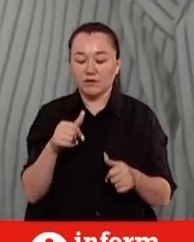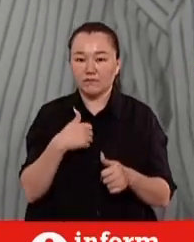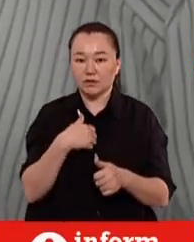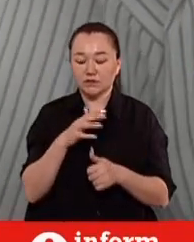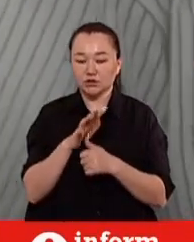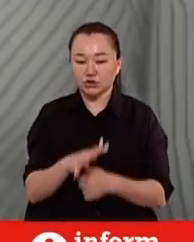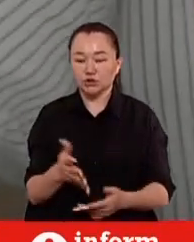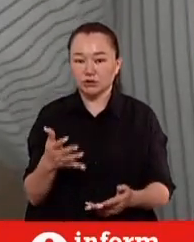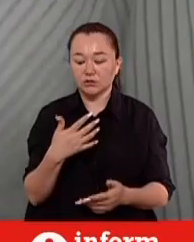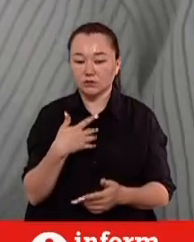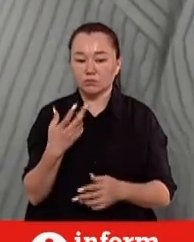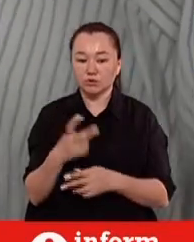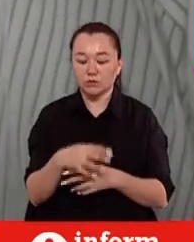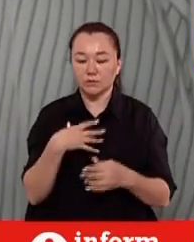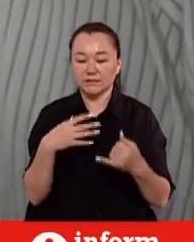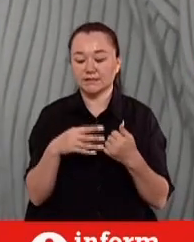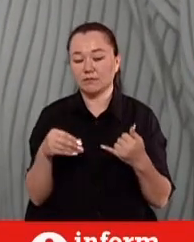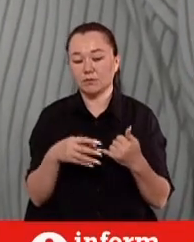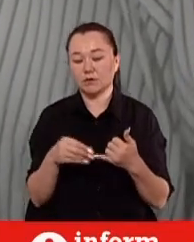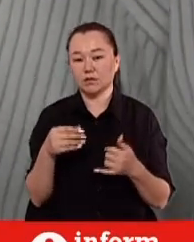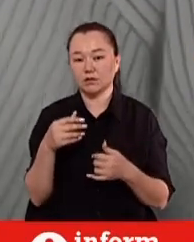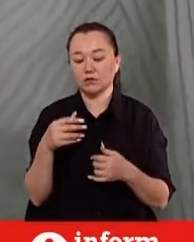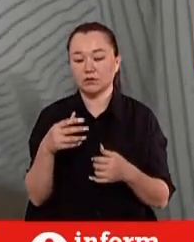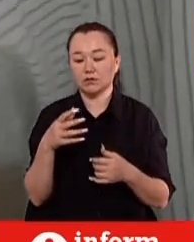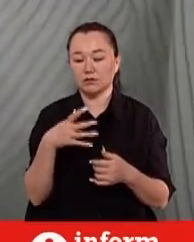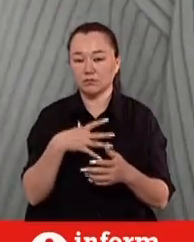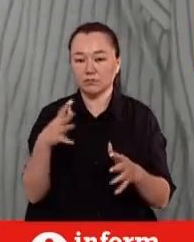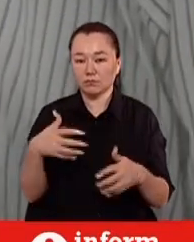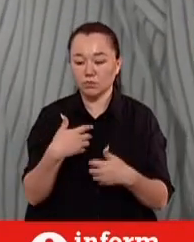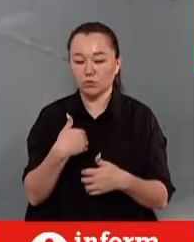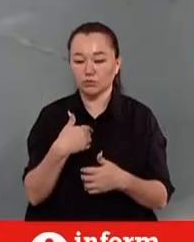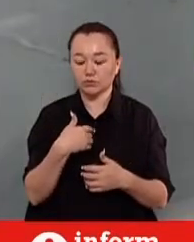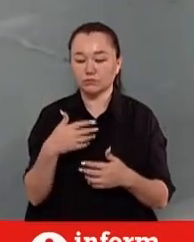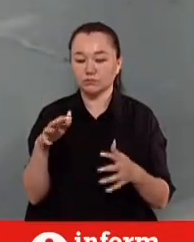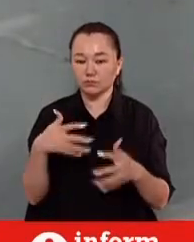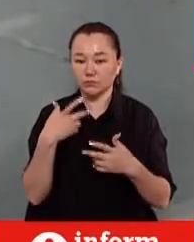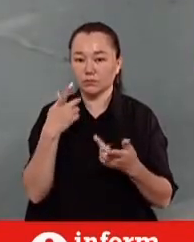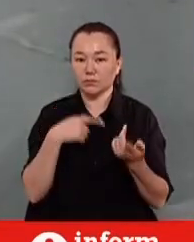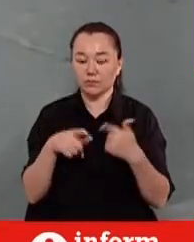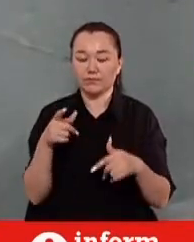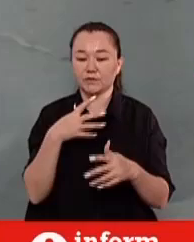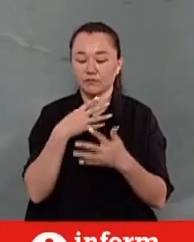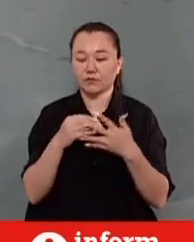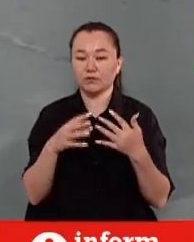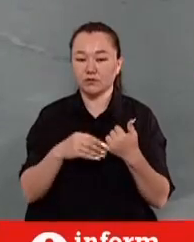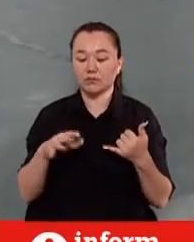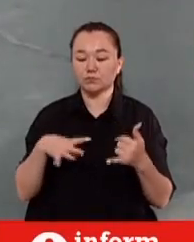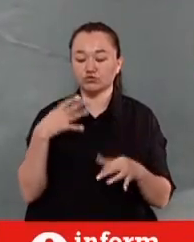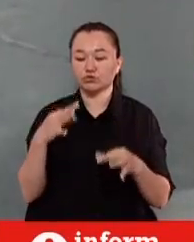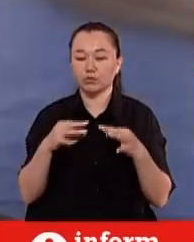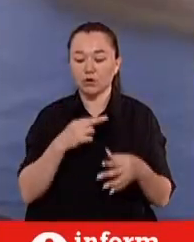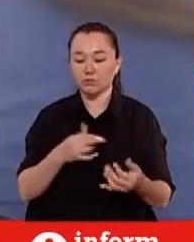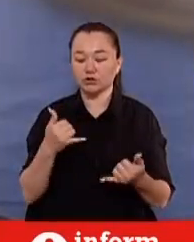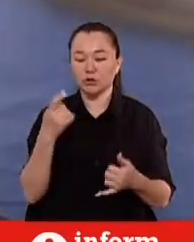біздің. Иә. Біз кесіп жерімізді алып тұрмыз. 30 жылға кеткен жерімізді. Мүлкімізді алып тұрмыз. Тұрғындардың айтуынша, бұрын судья қызметінде болған